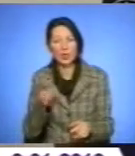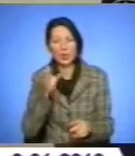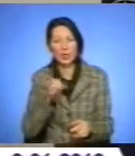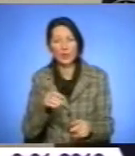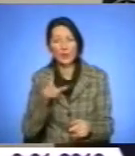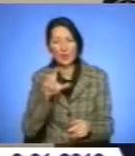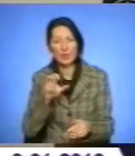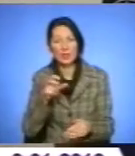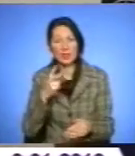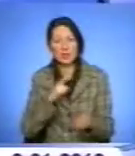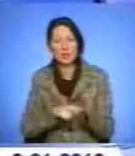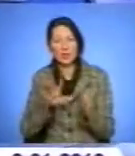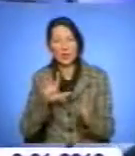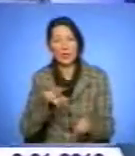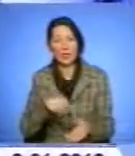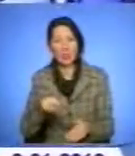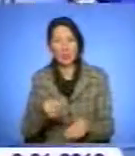375 літрів.